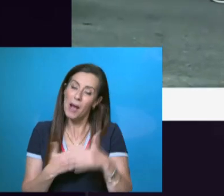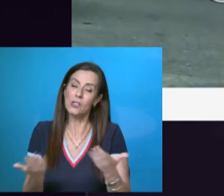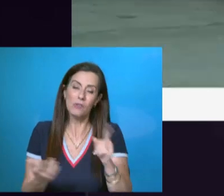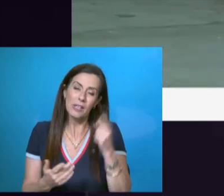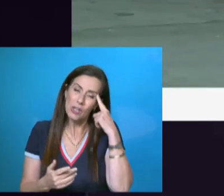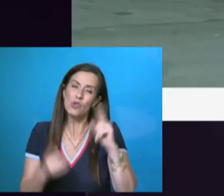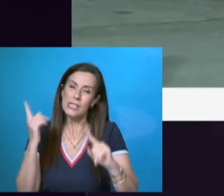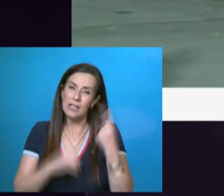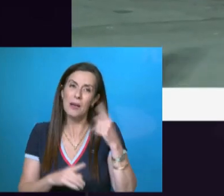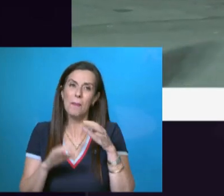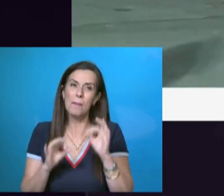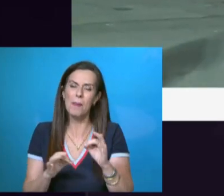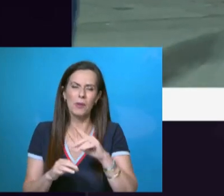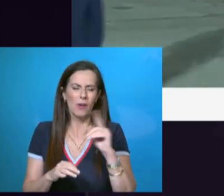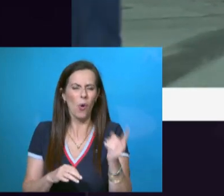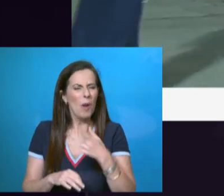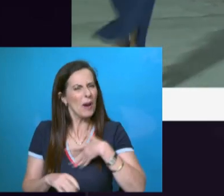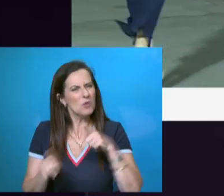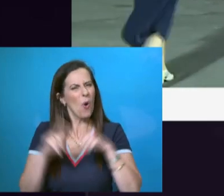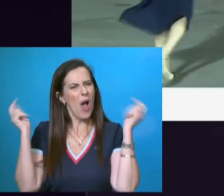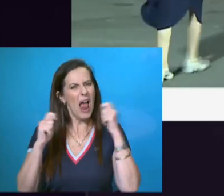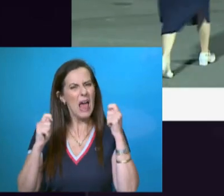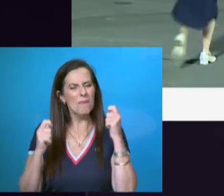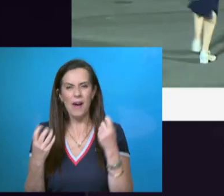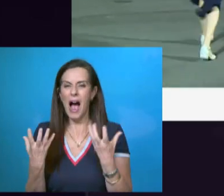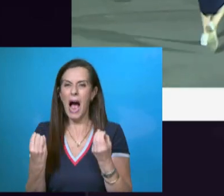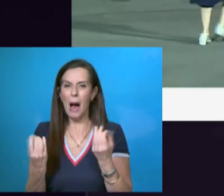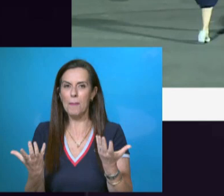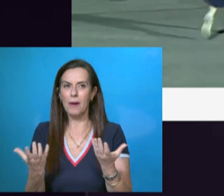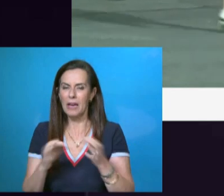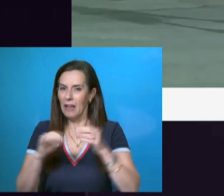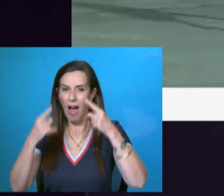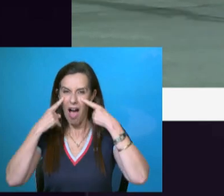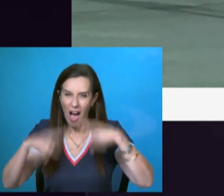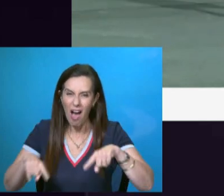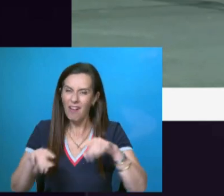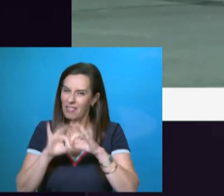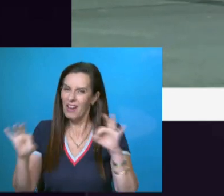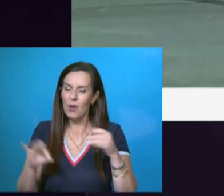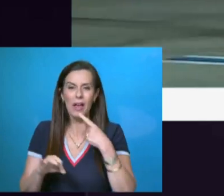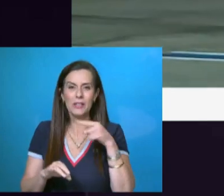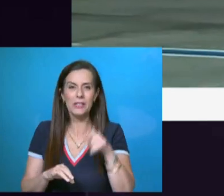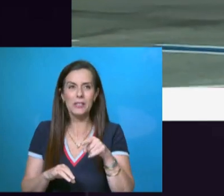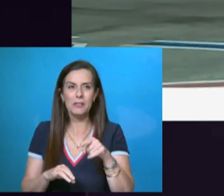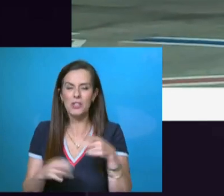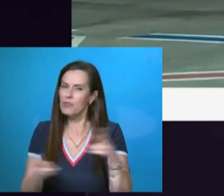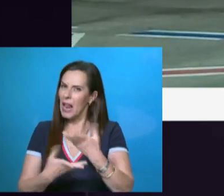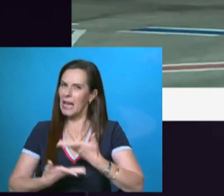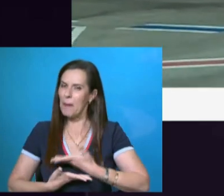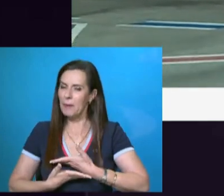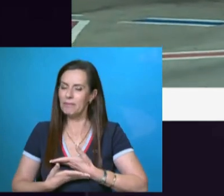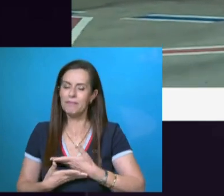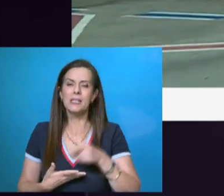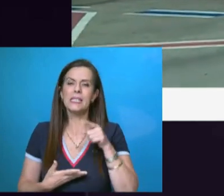באמת בהלם מוחלט. את העובדים, הרבה מהם פה התחילו לבכות, התחילו לדבר על כך שזה פשוט בלתי נתפס. אין ספק שהדבר